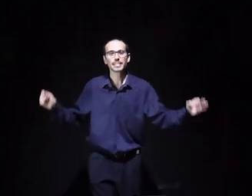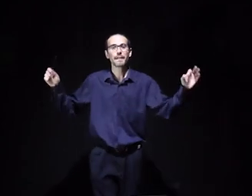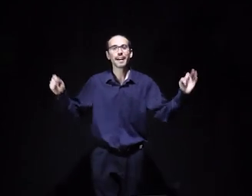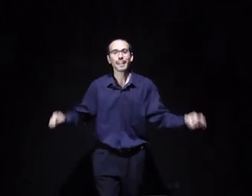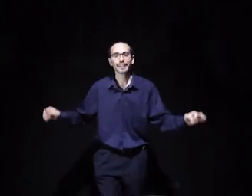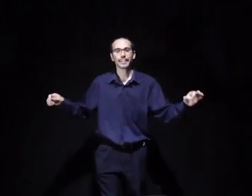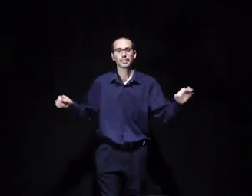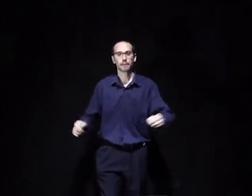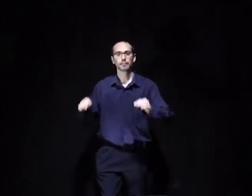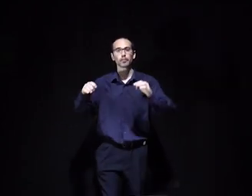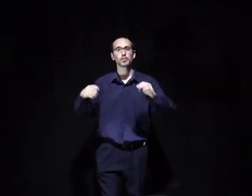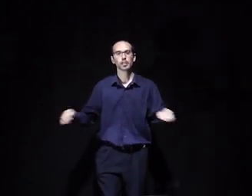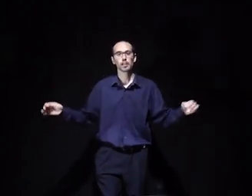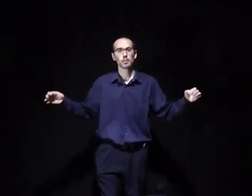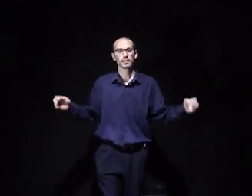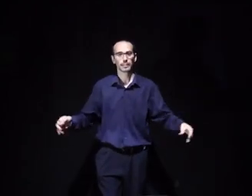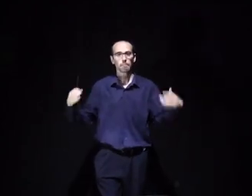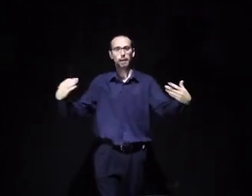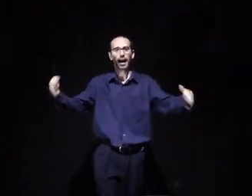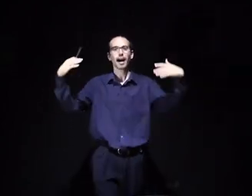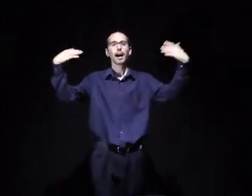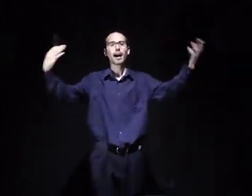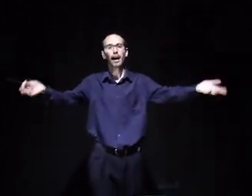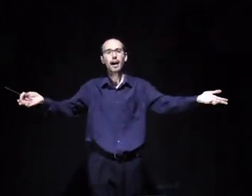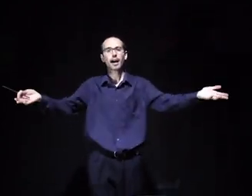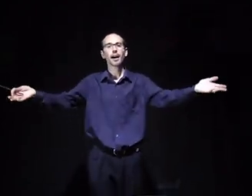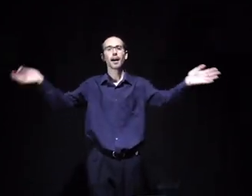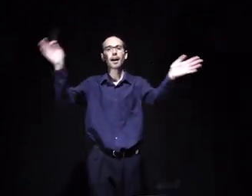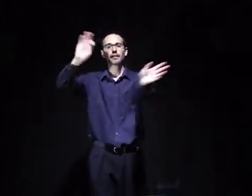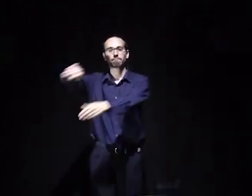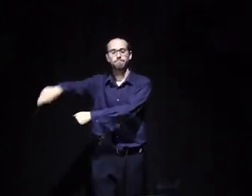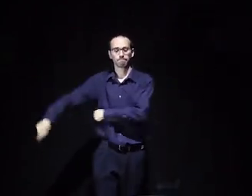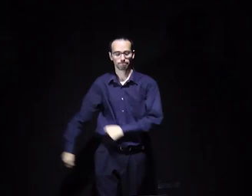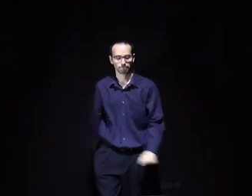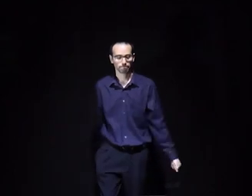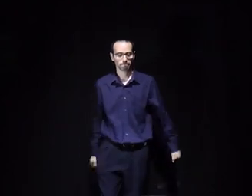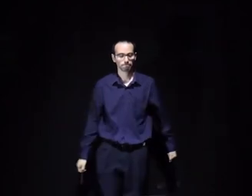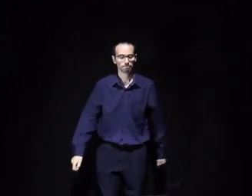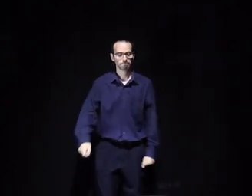Ni les maletes per fugir o escapar.